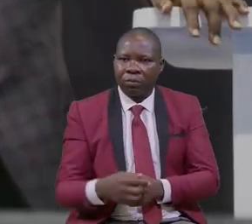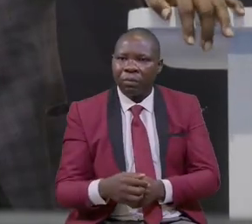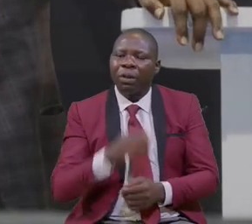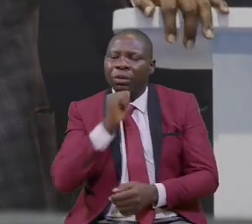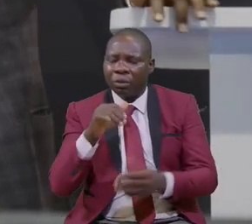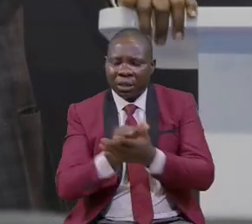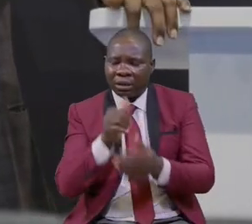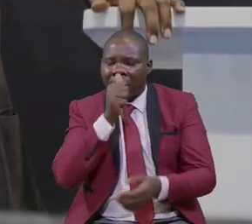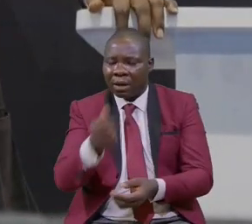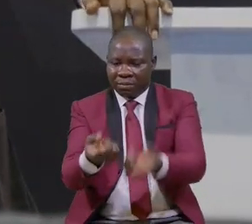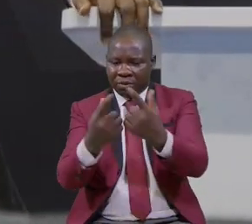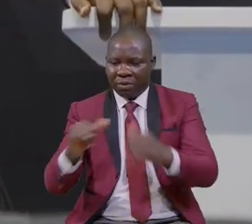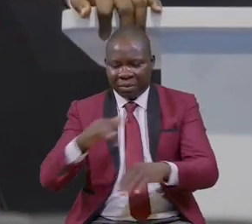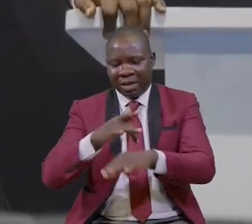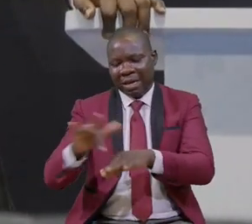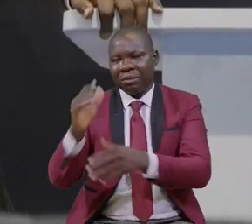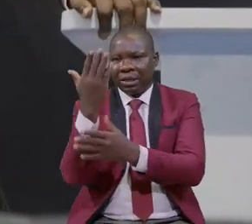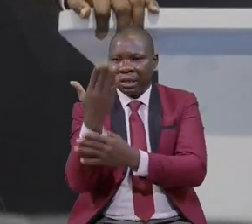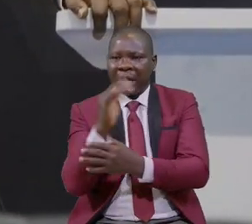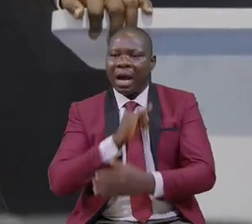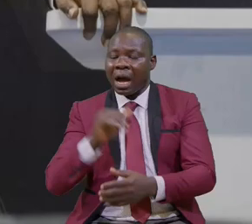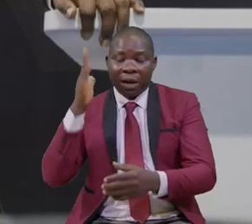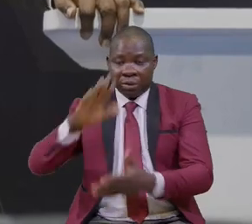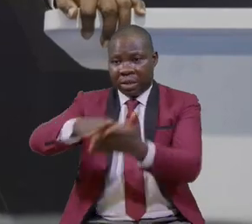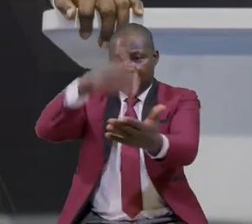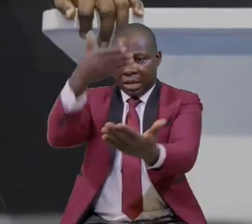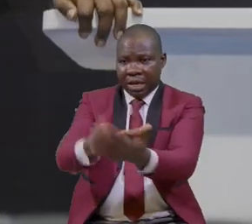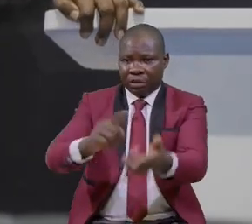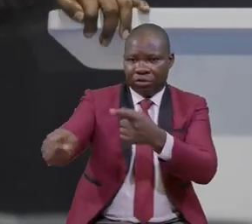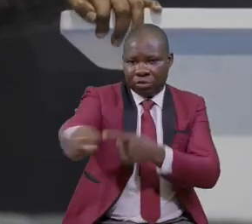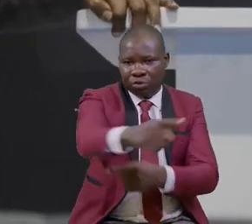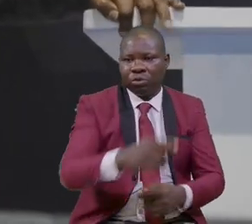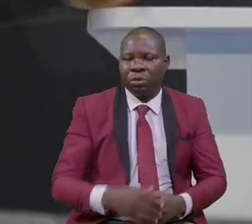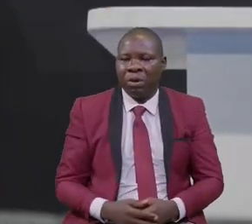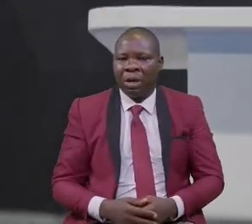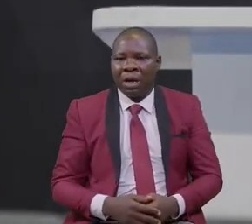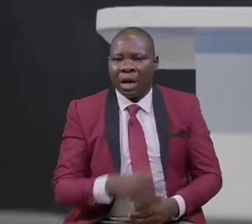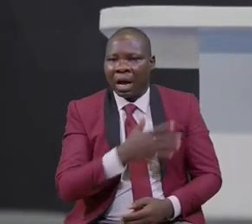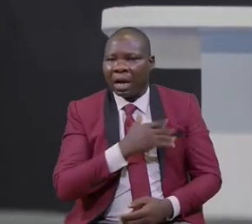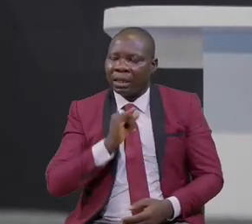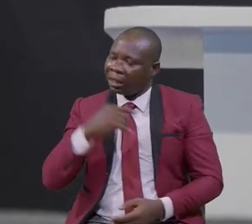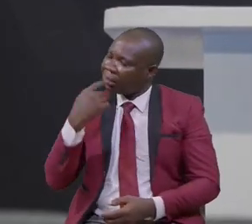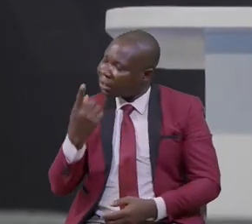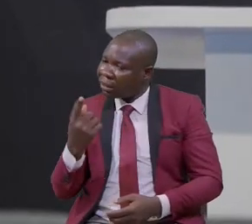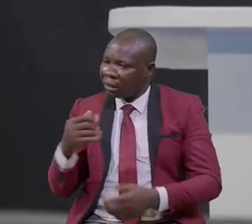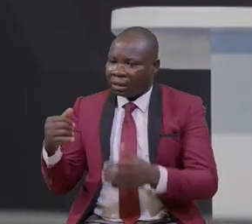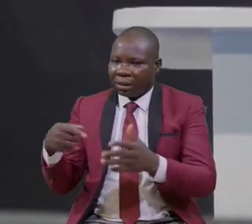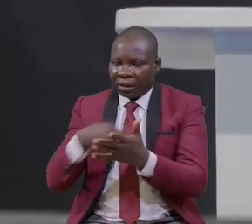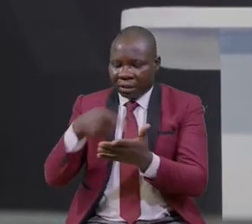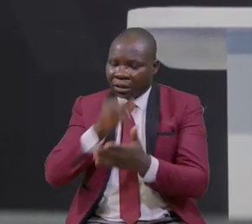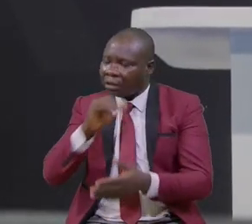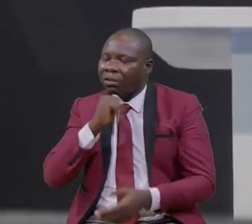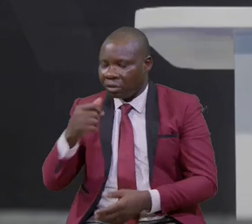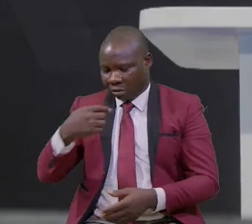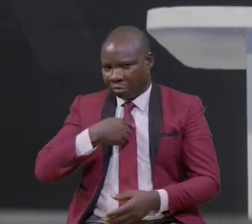Et non seulement que je viens, je vais t'atteindre là-bas. Et je dis, ça ce n'est pas moi.